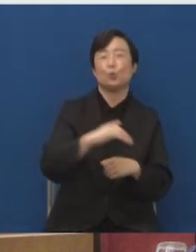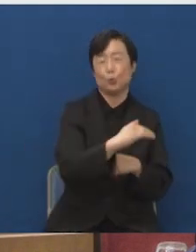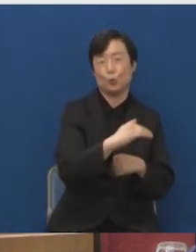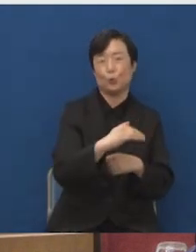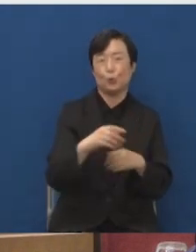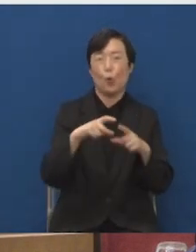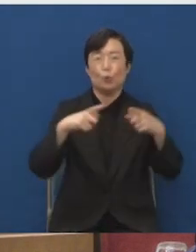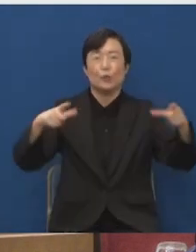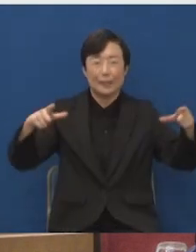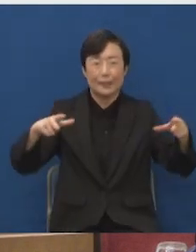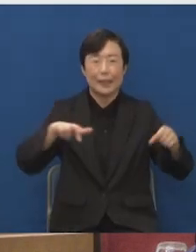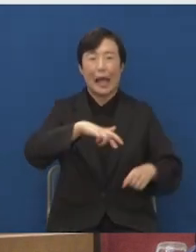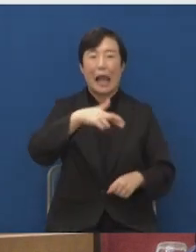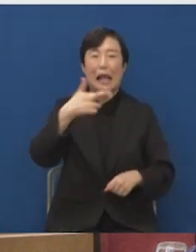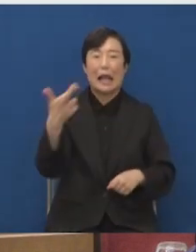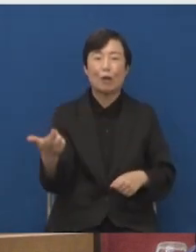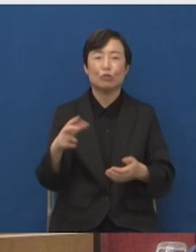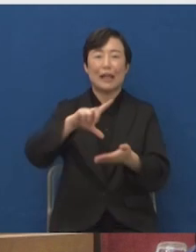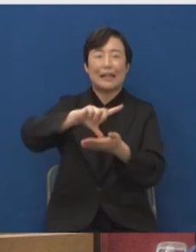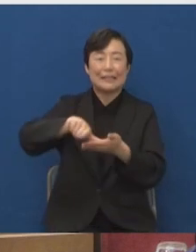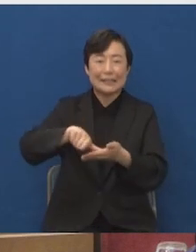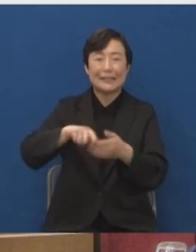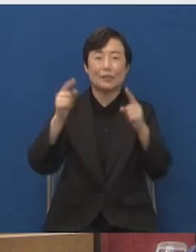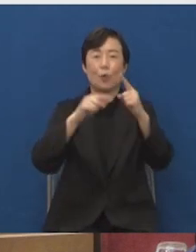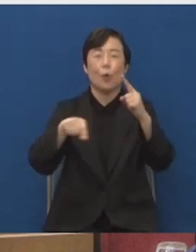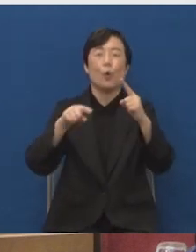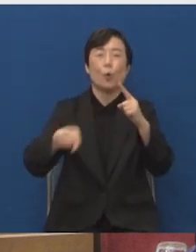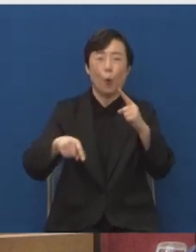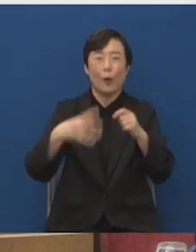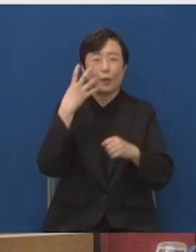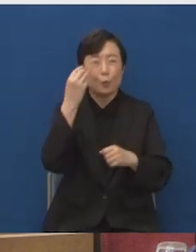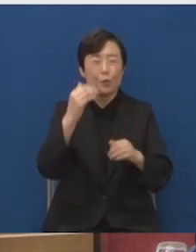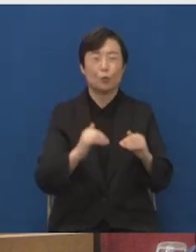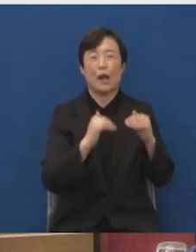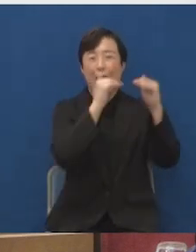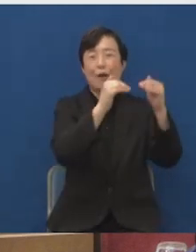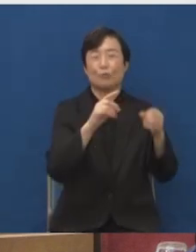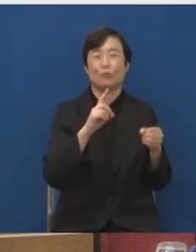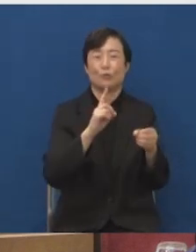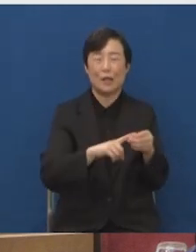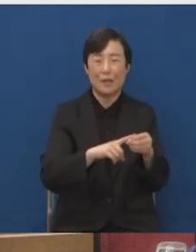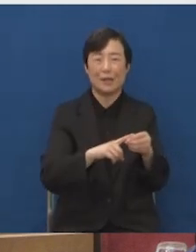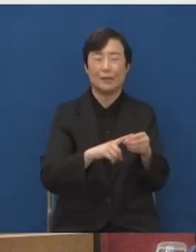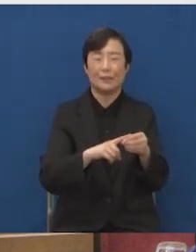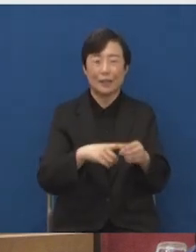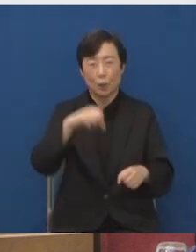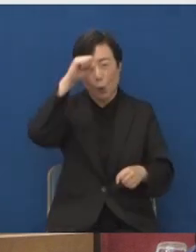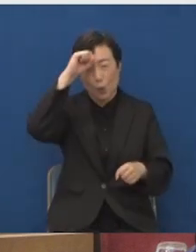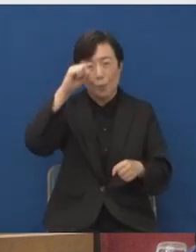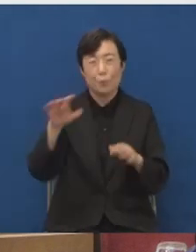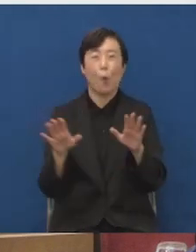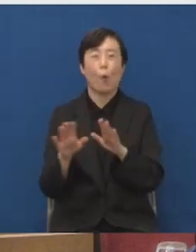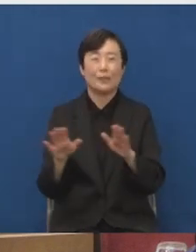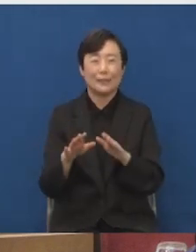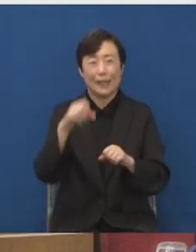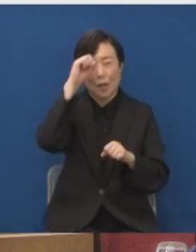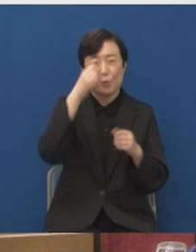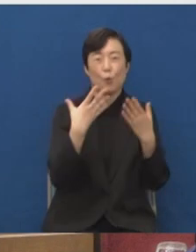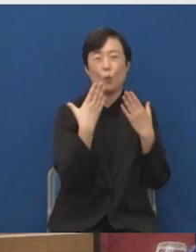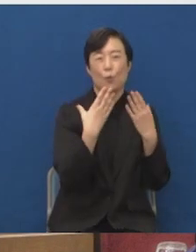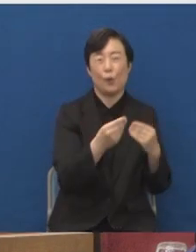地域における公園の魅力アップに関する予算を倍増させるとともに、病児・病後児保育の受け入れ環境の充